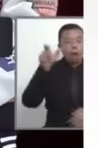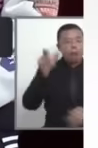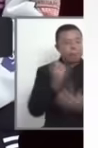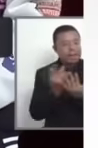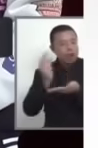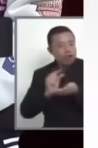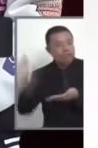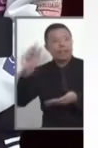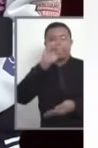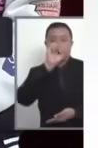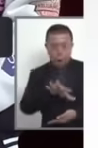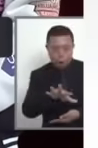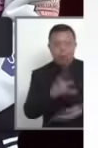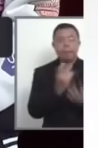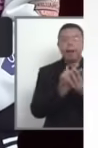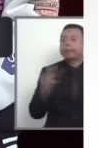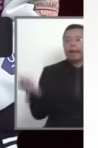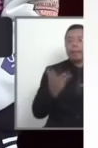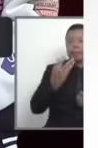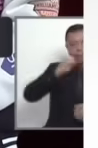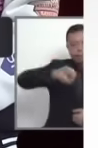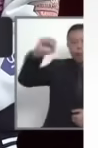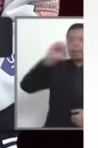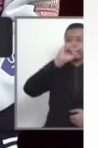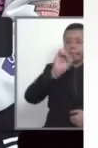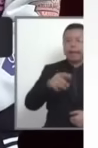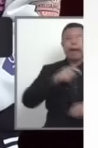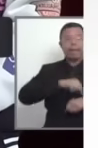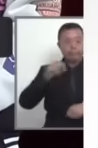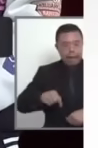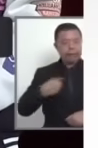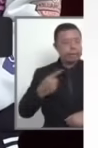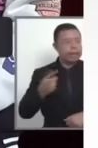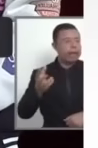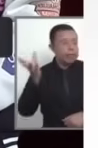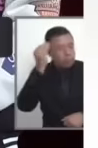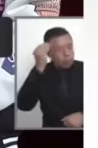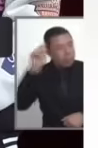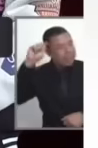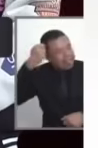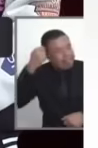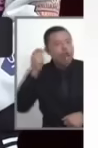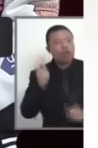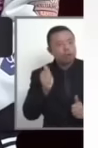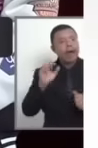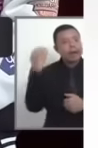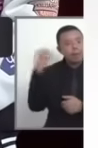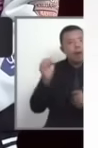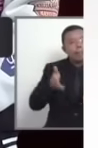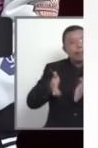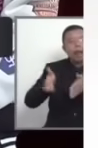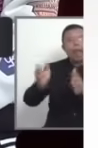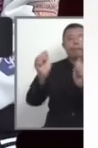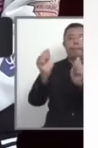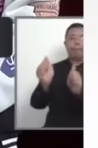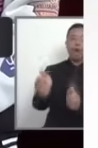oleh masyarakat juga dengan apa ya dinasti, dengan kekuasaan yang juga